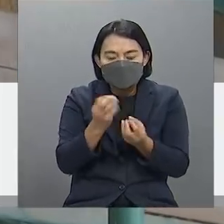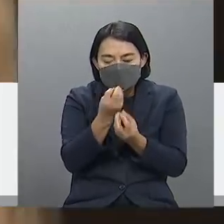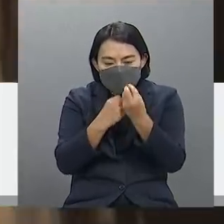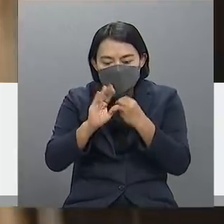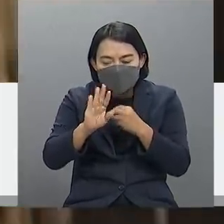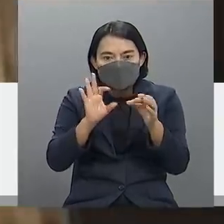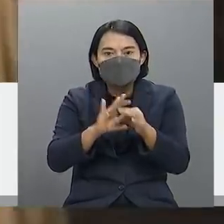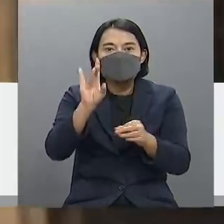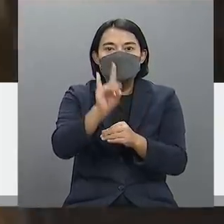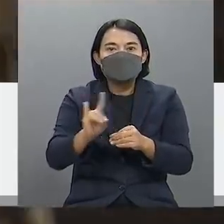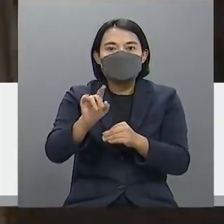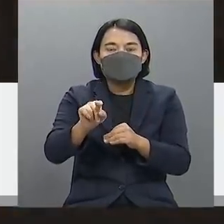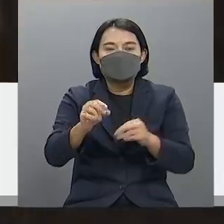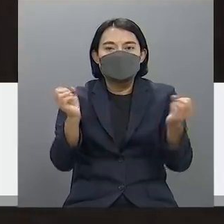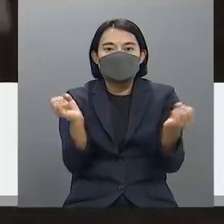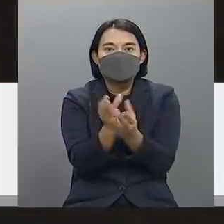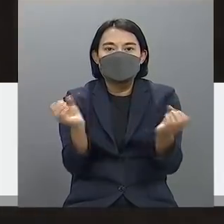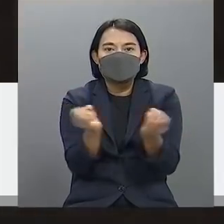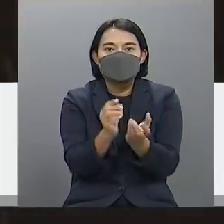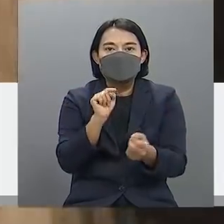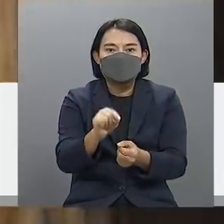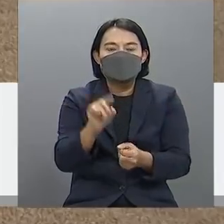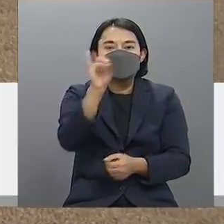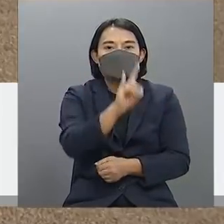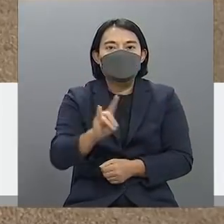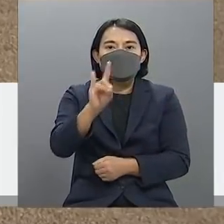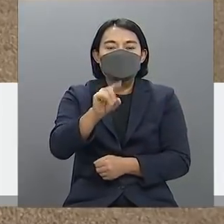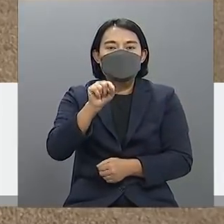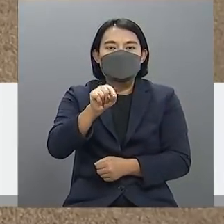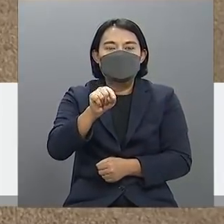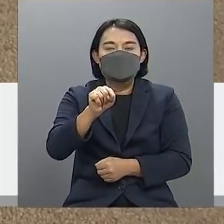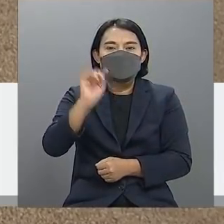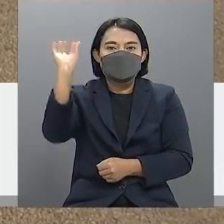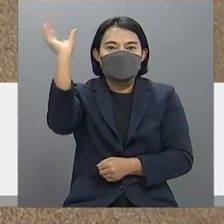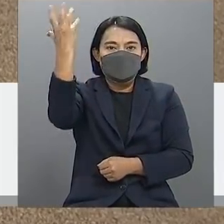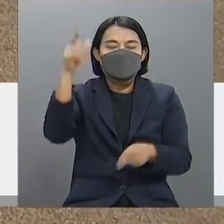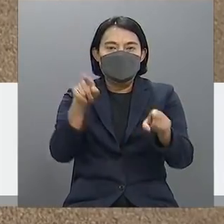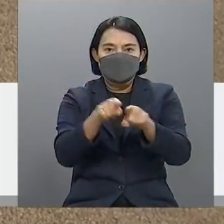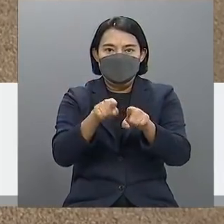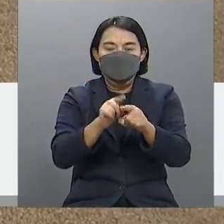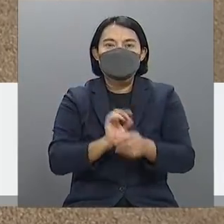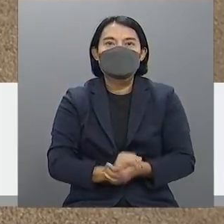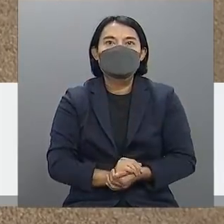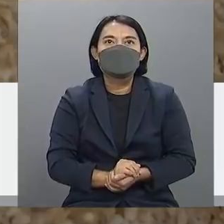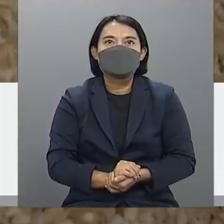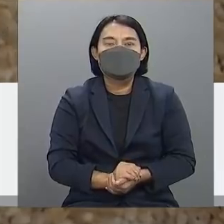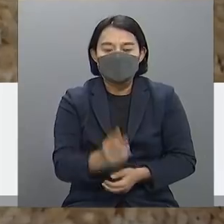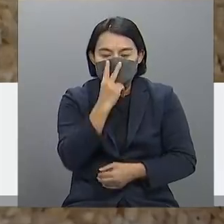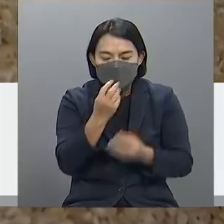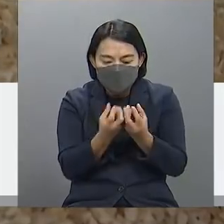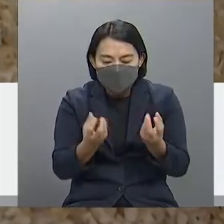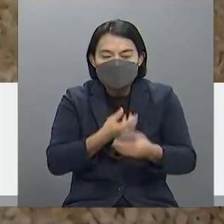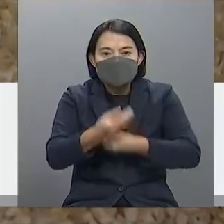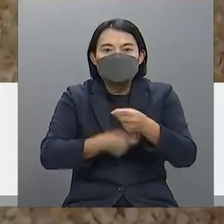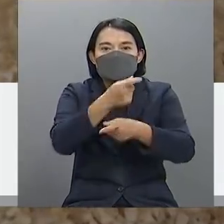จะกระทบกับห่วงโซ่ปศุสัตว์ไปทั่วโลกค่ะผลกระทบตอนนี้ชัดเจนเรื่อยๆแล้วนะคะถ้ามาดูสถิติราคาสินค้าเกษตรของกระทรวงเก